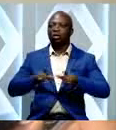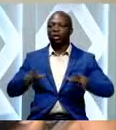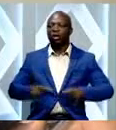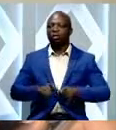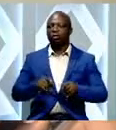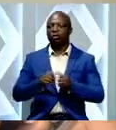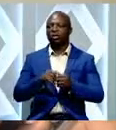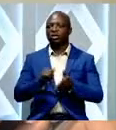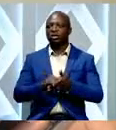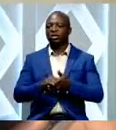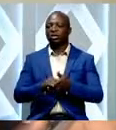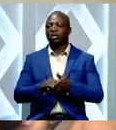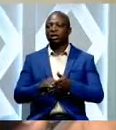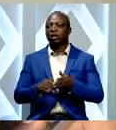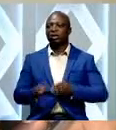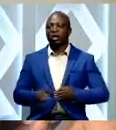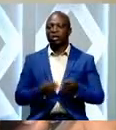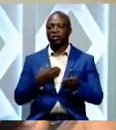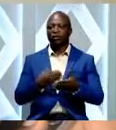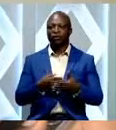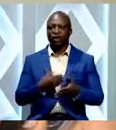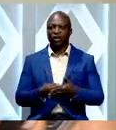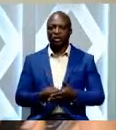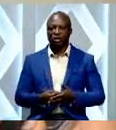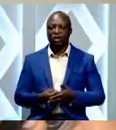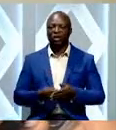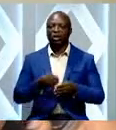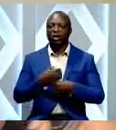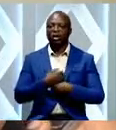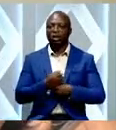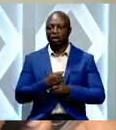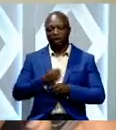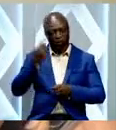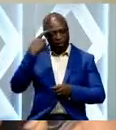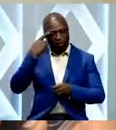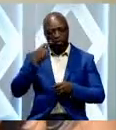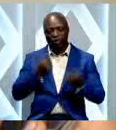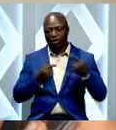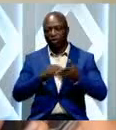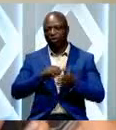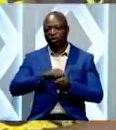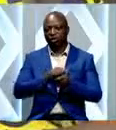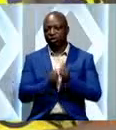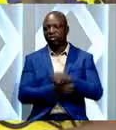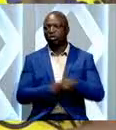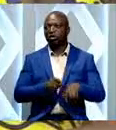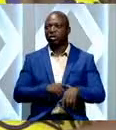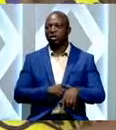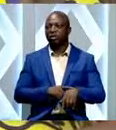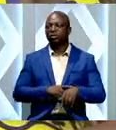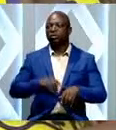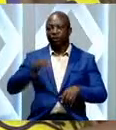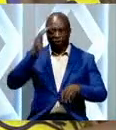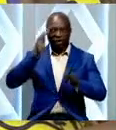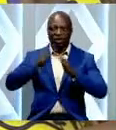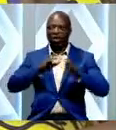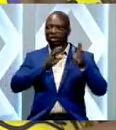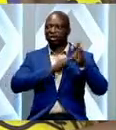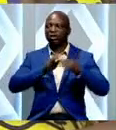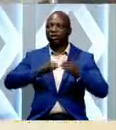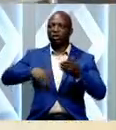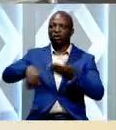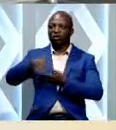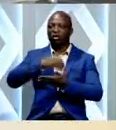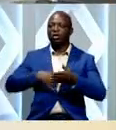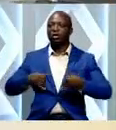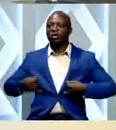des mécanismes financiers mis en place pour lutter contre les changements climatiques. Le ministère en charge de l'environnement se